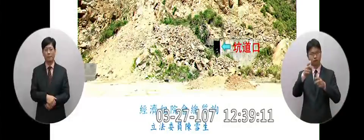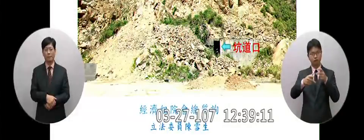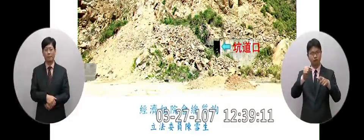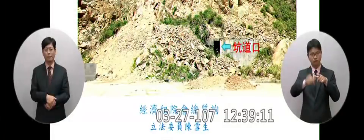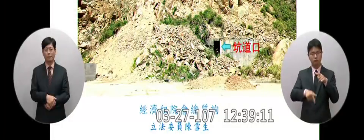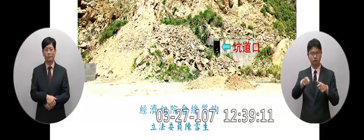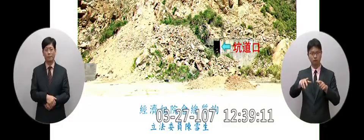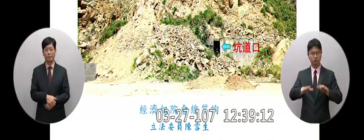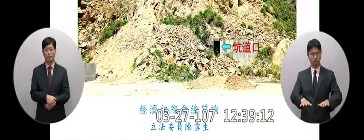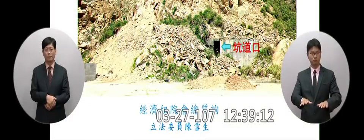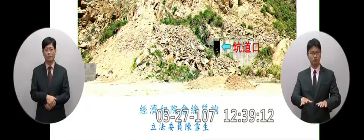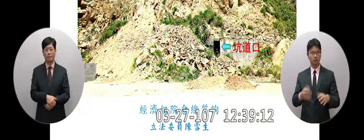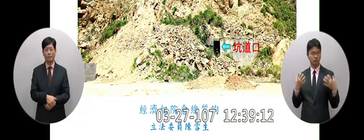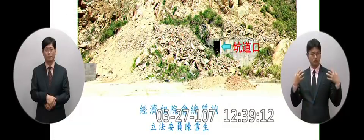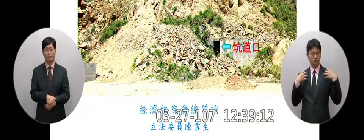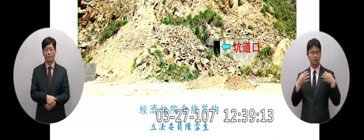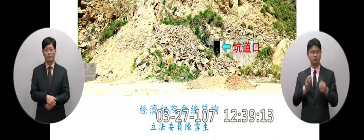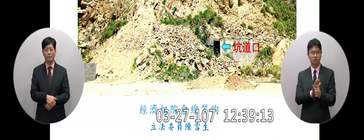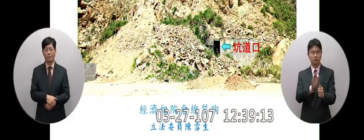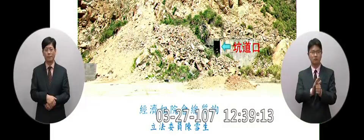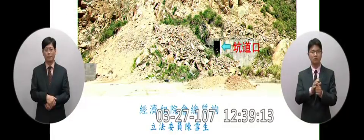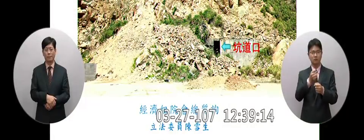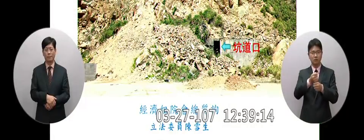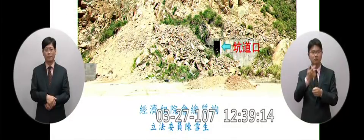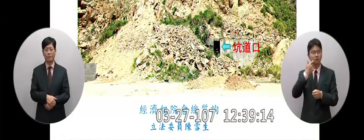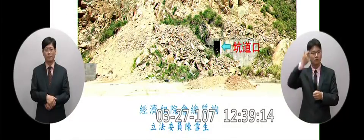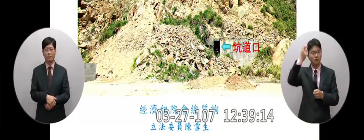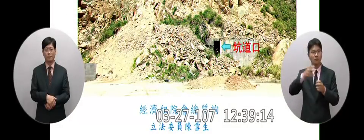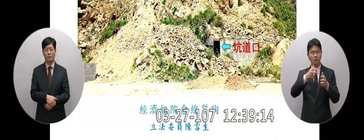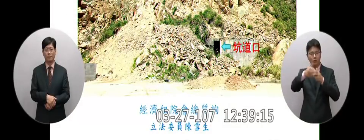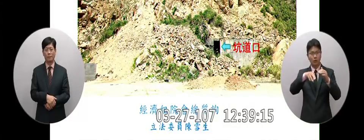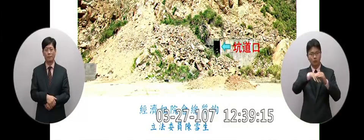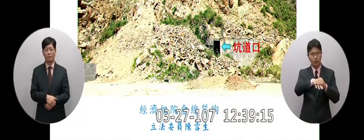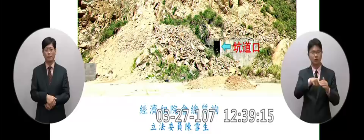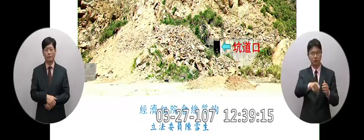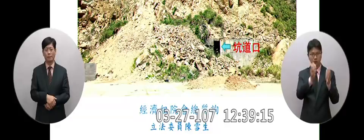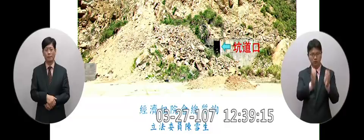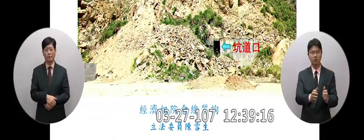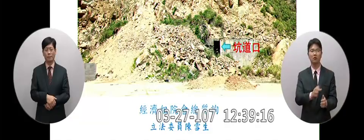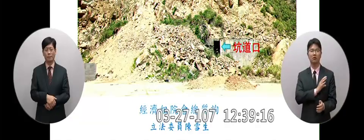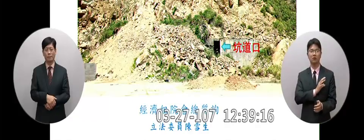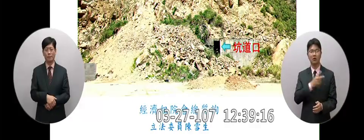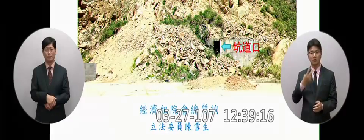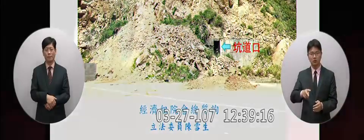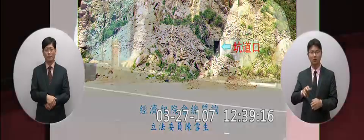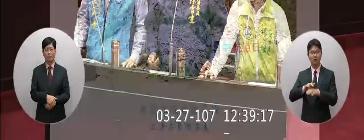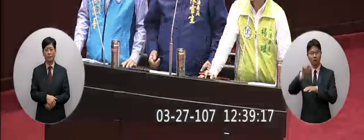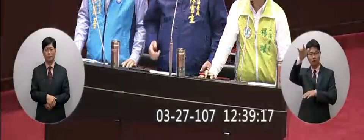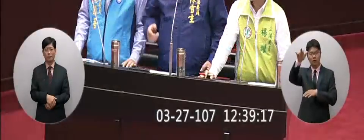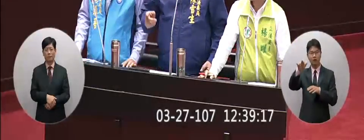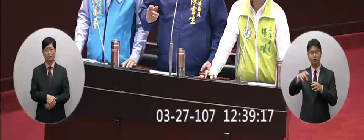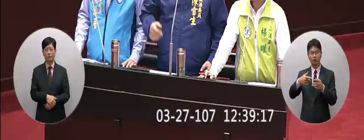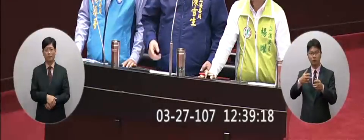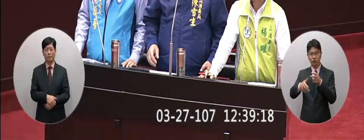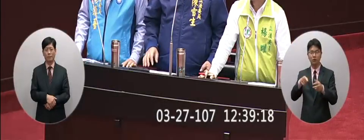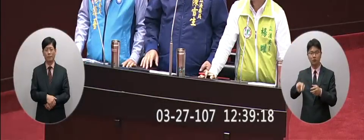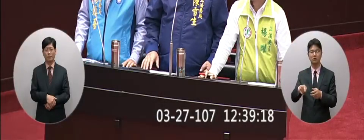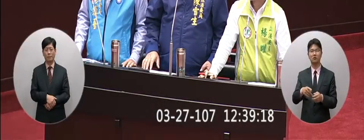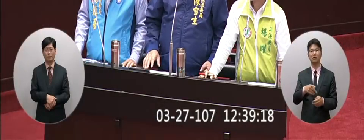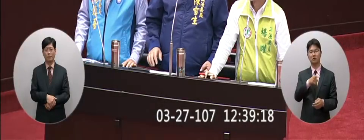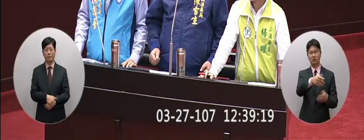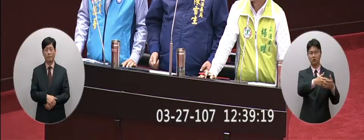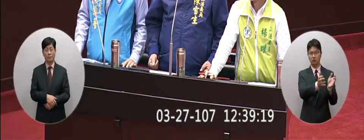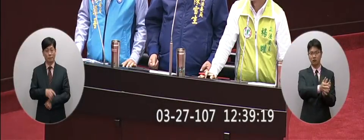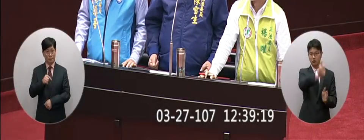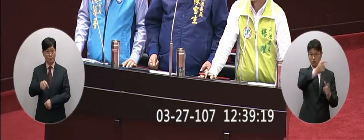容辞的帮马祖地区啊，把这个油槽把它建制起来。还有就航空的用油的油槽，哈、啊，这个是不是请部长